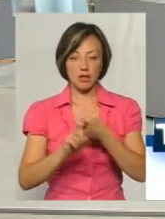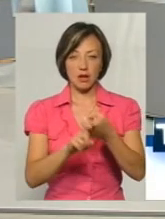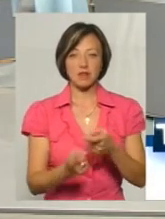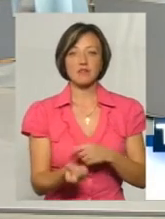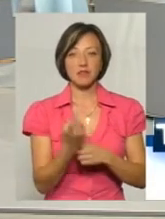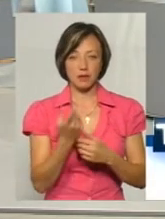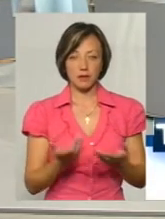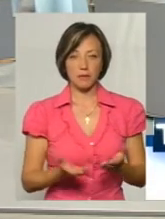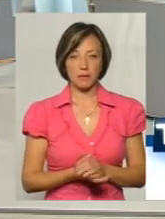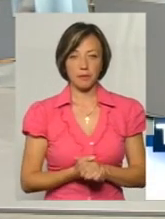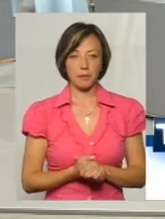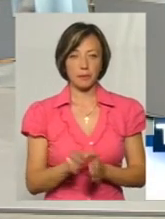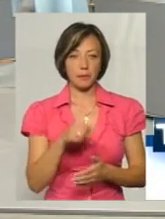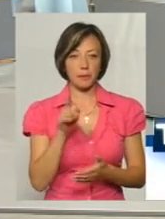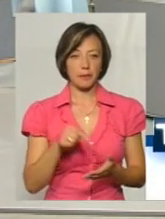вірусом?